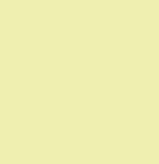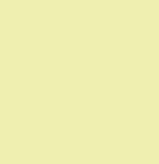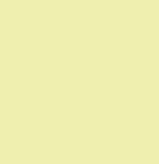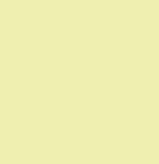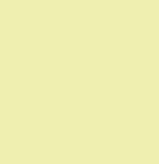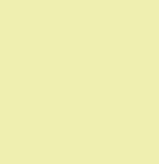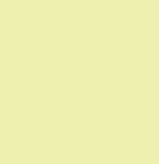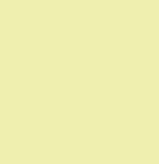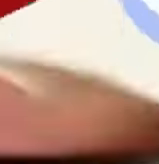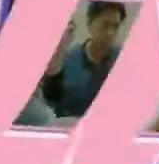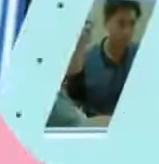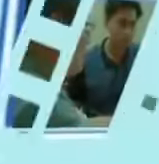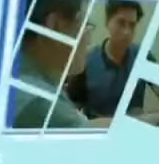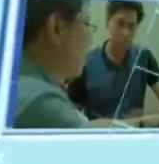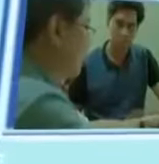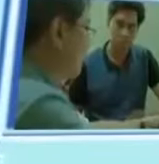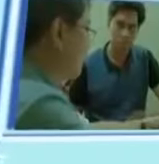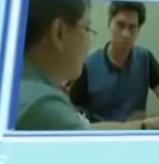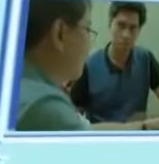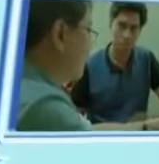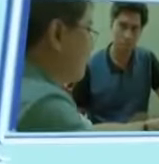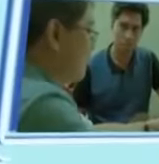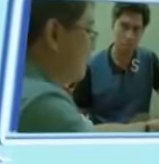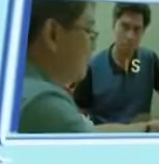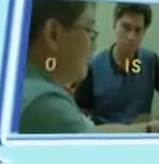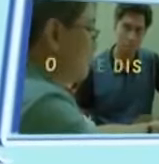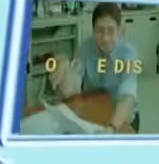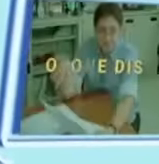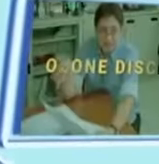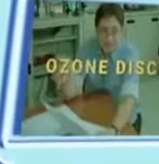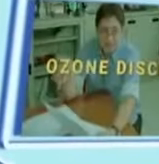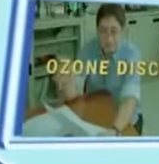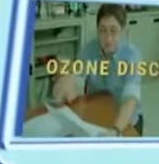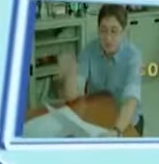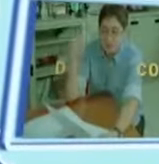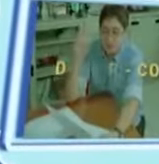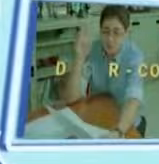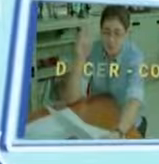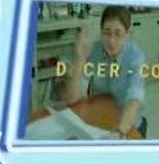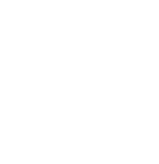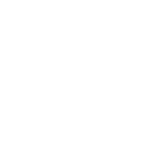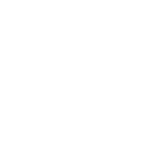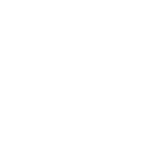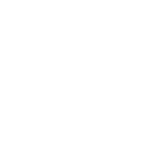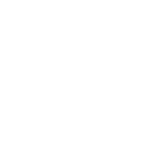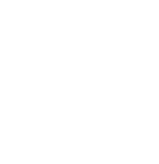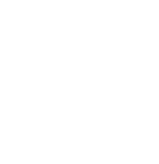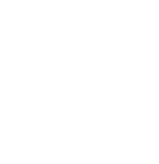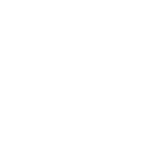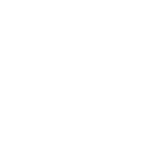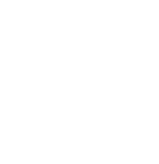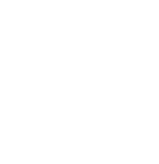Digital. Dahil ito ang aming serbisyong totoo online.